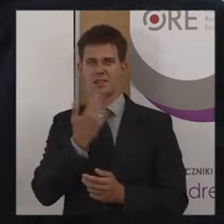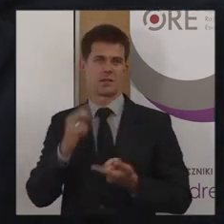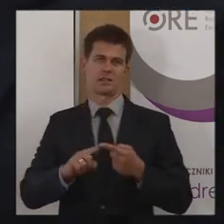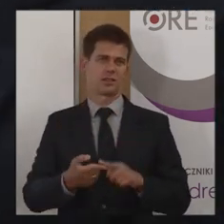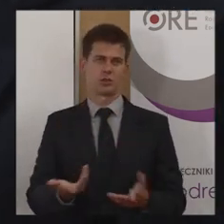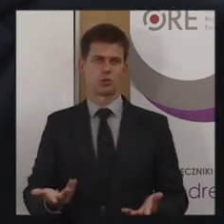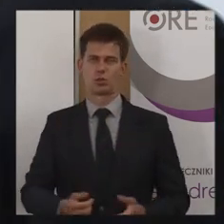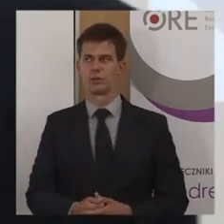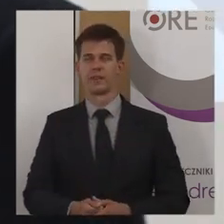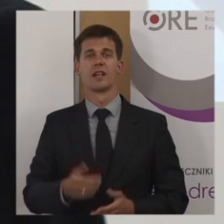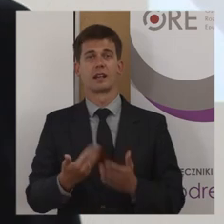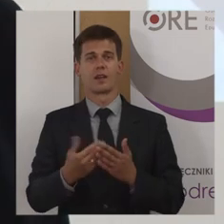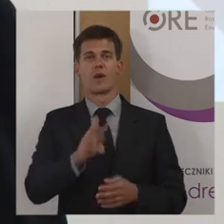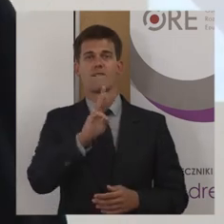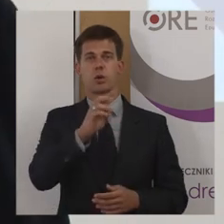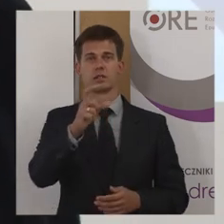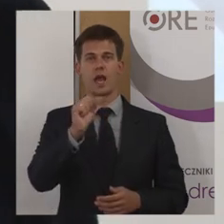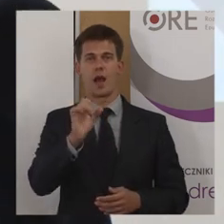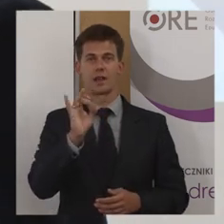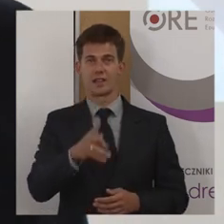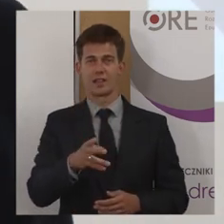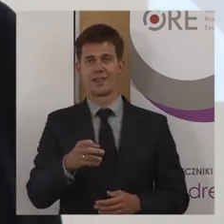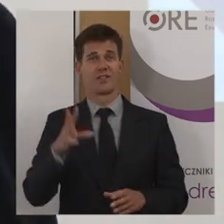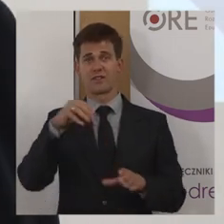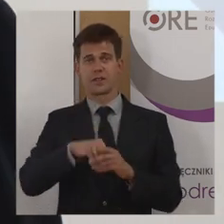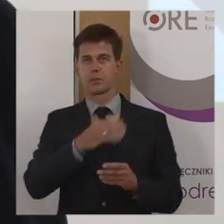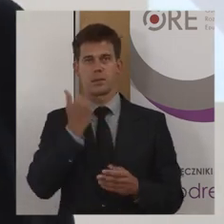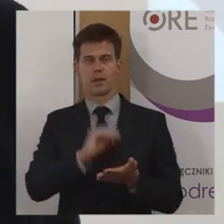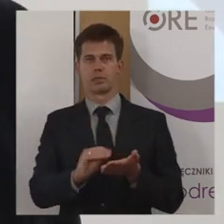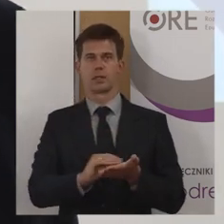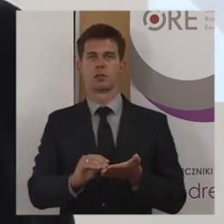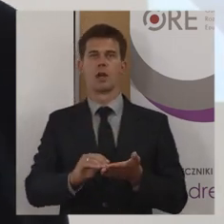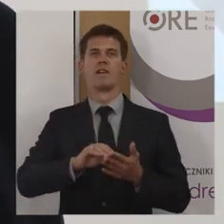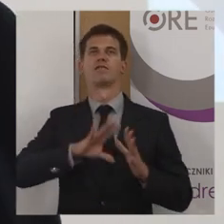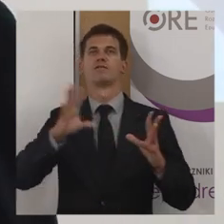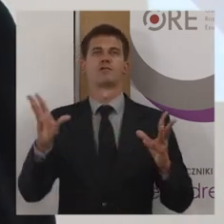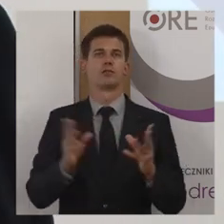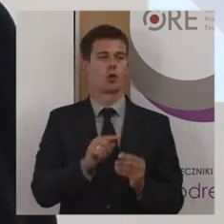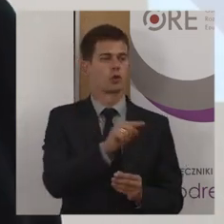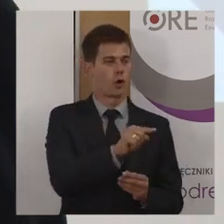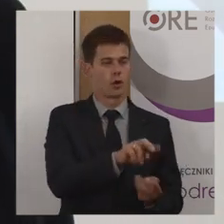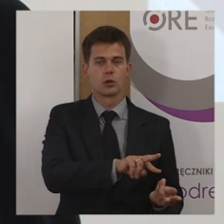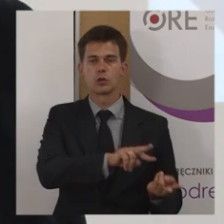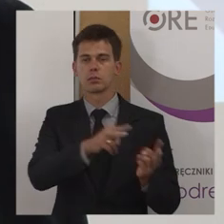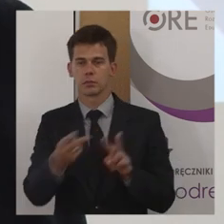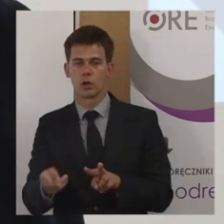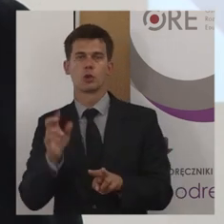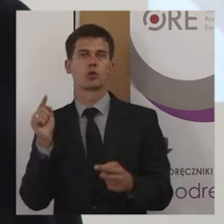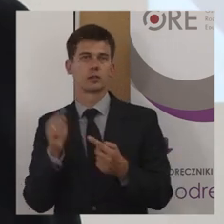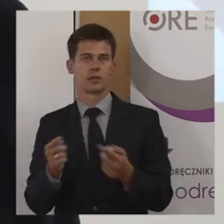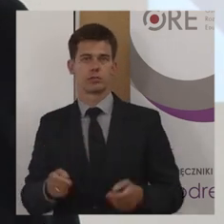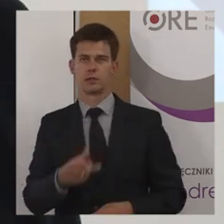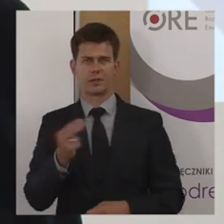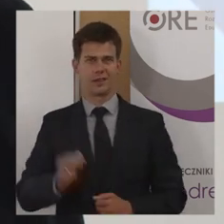będzie. I WCAG tak naprawdę wcale nie mówi o tym, jak zrobić, żeby to coś było dostępne, tylko jak w ogóle robić, żeby treści